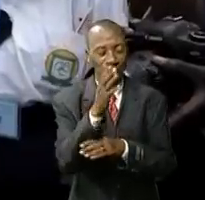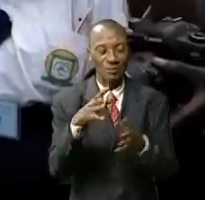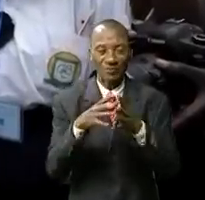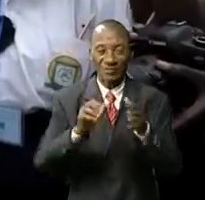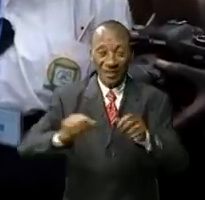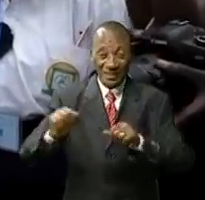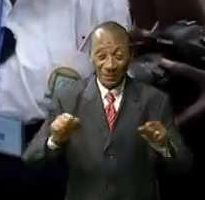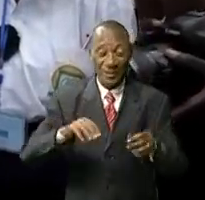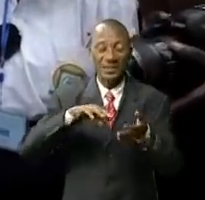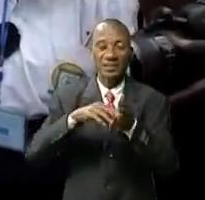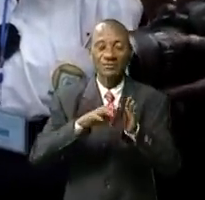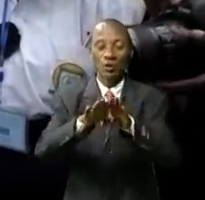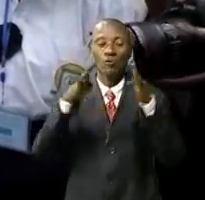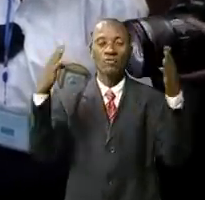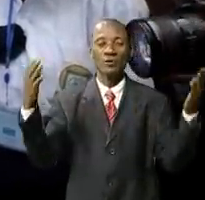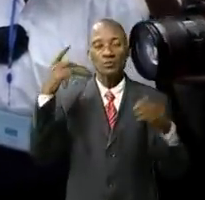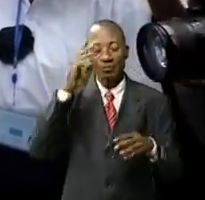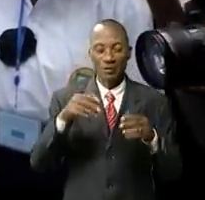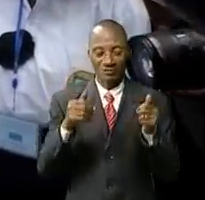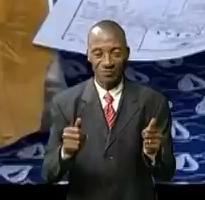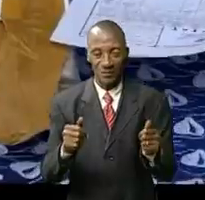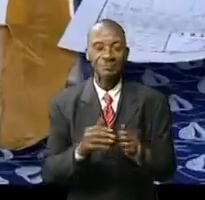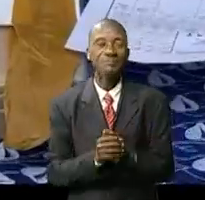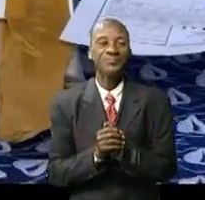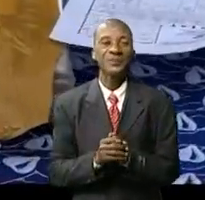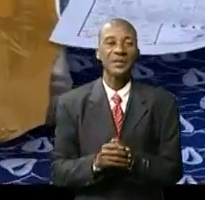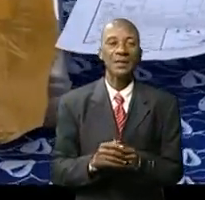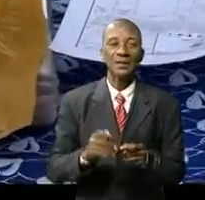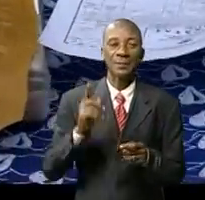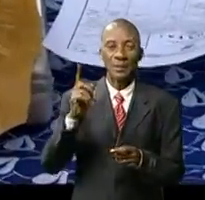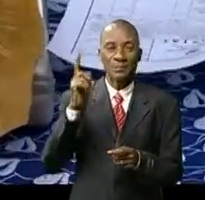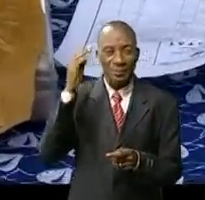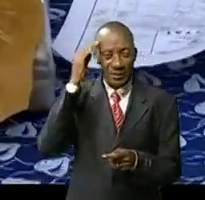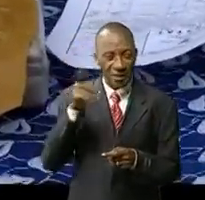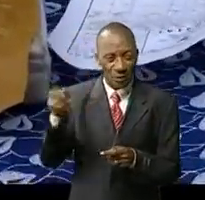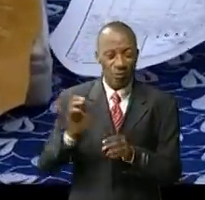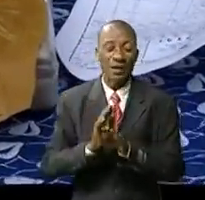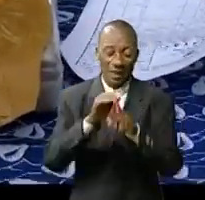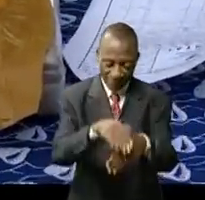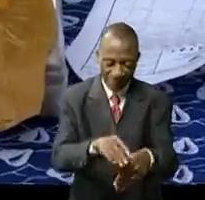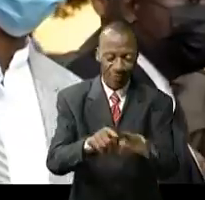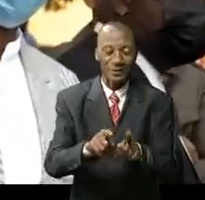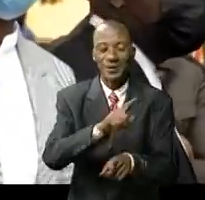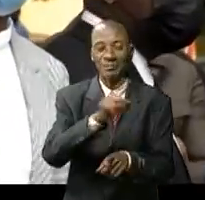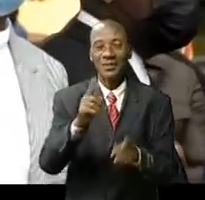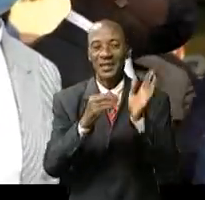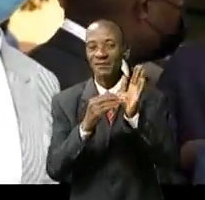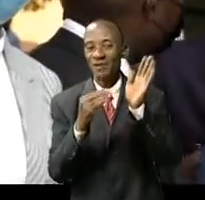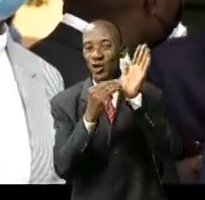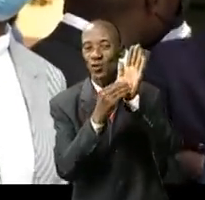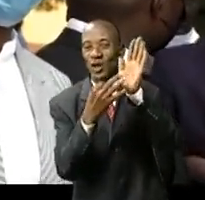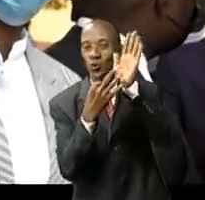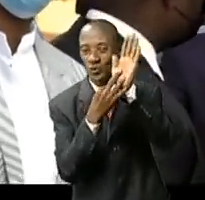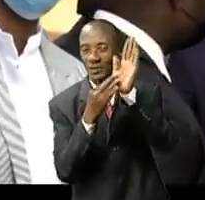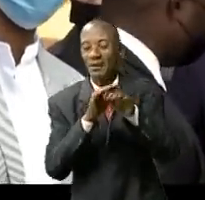Kienge s'est dit ressentir la même peur qu'il avait en 1996 devant les épreuves de l'examen d'État, mais qu'il l'avait bravé et tout